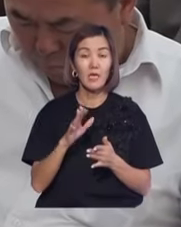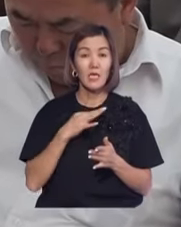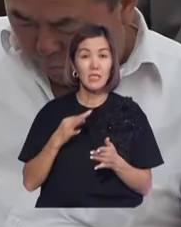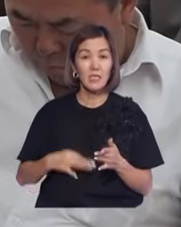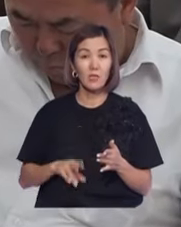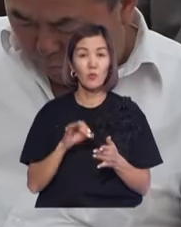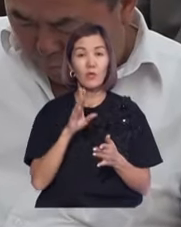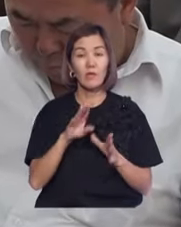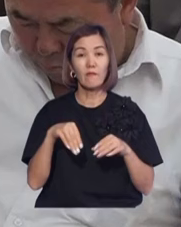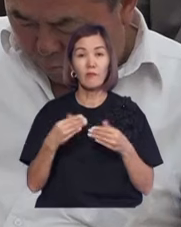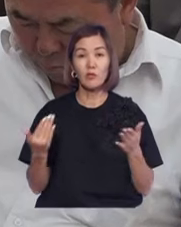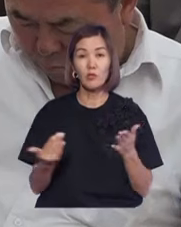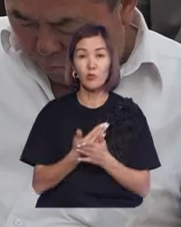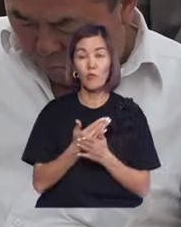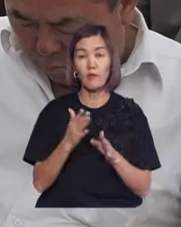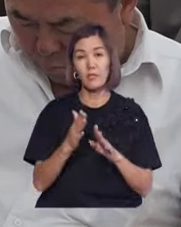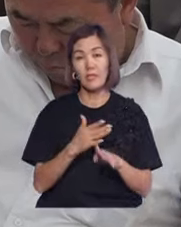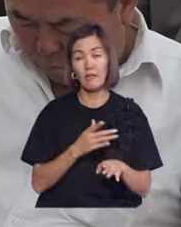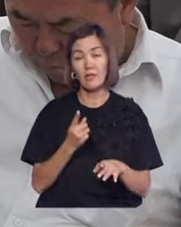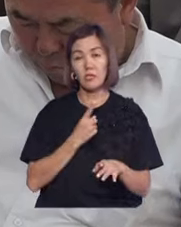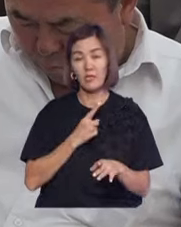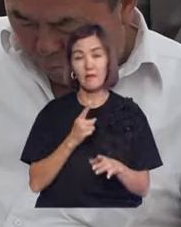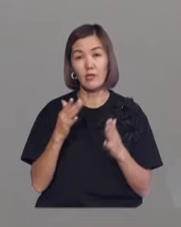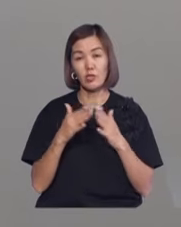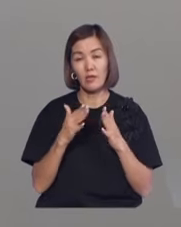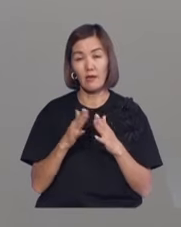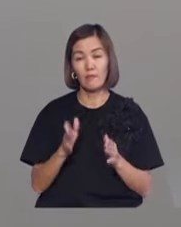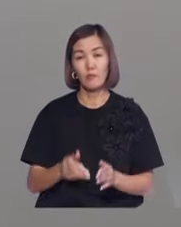Жанат Ракишевой вручат ключи от долгожданного жилья.